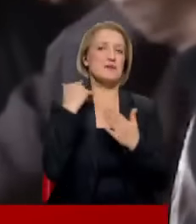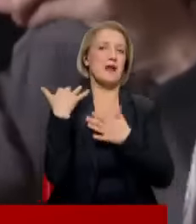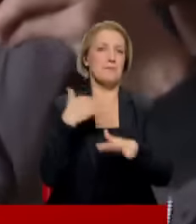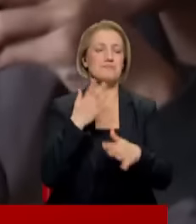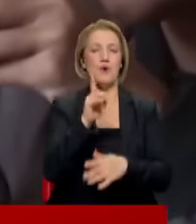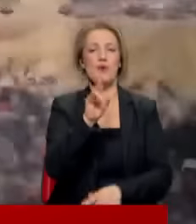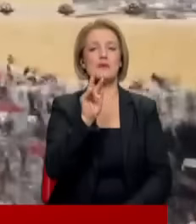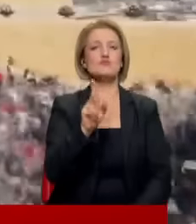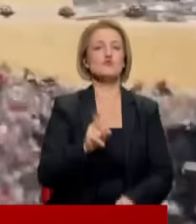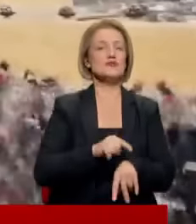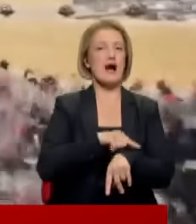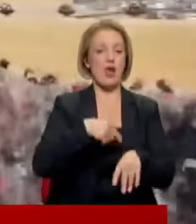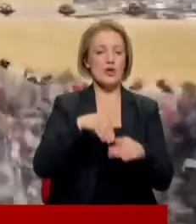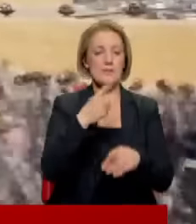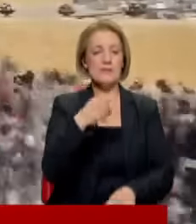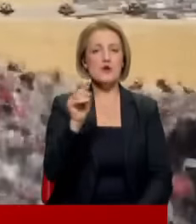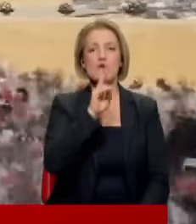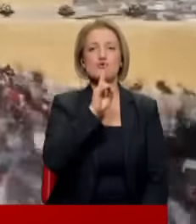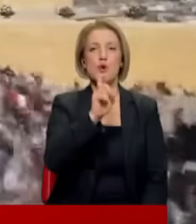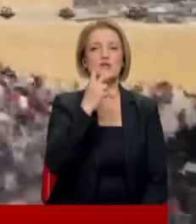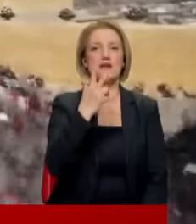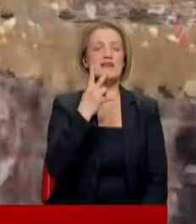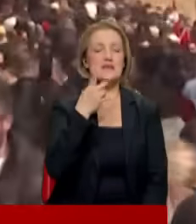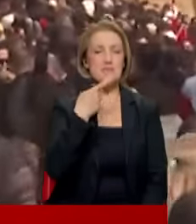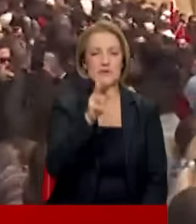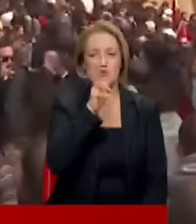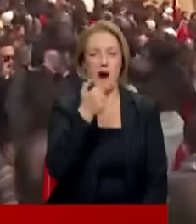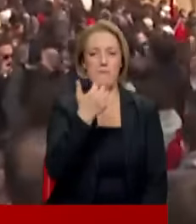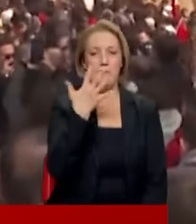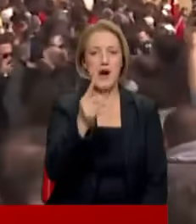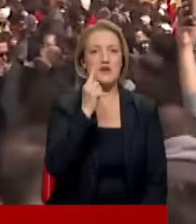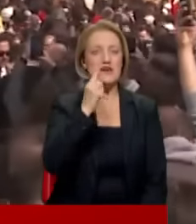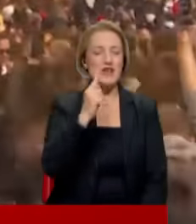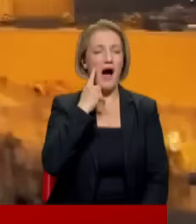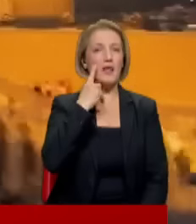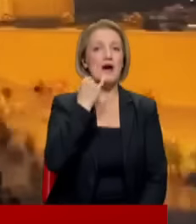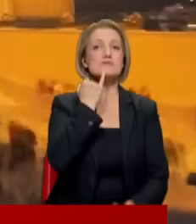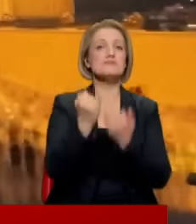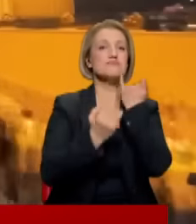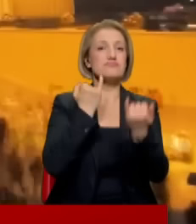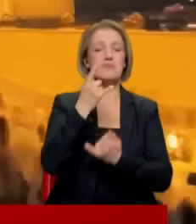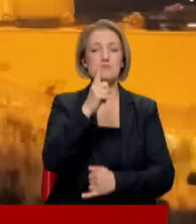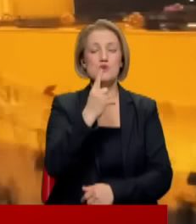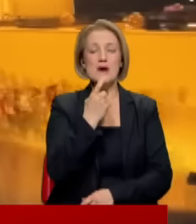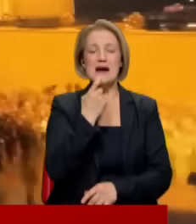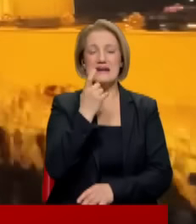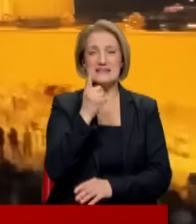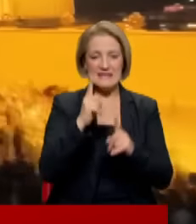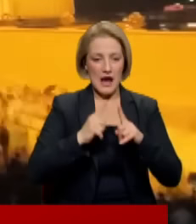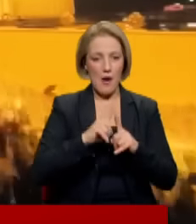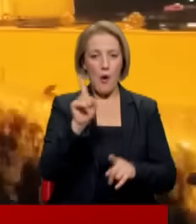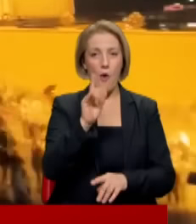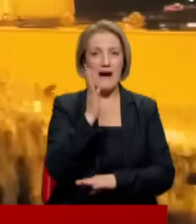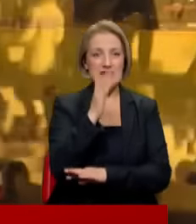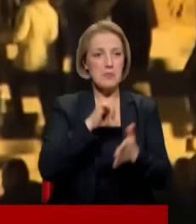12,5 saatte 1.92 b365 kişi atasını ziyaret etti bu sayı 10 Kasım tarihlerinde